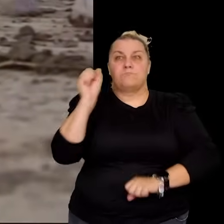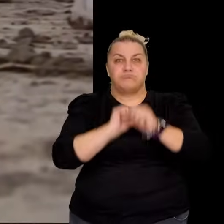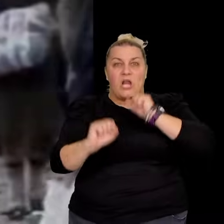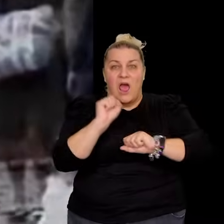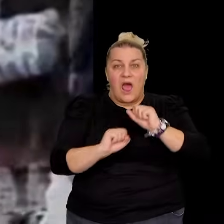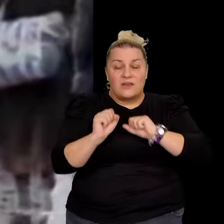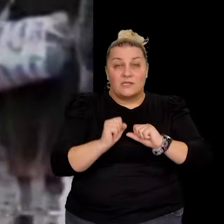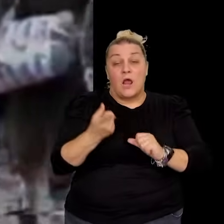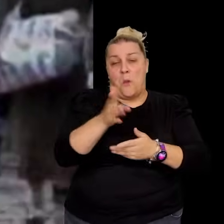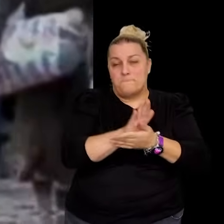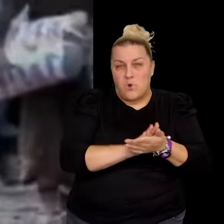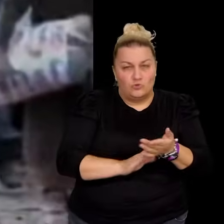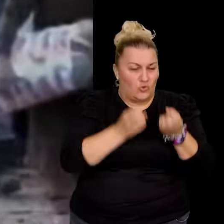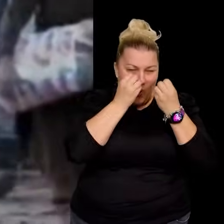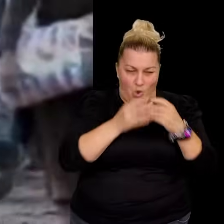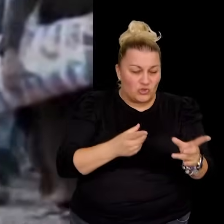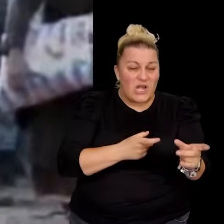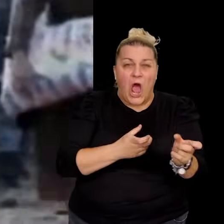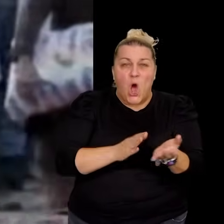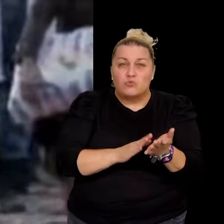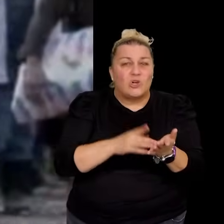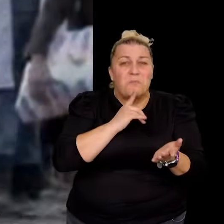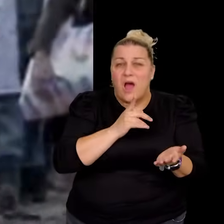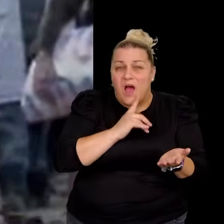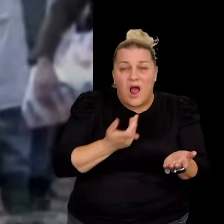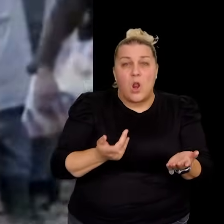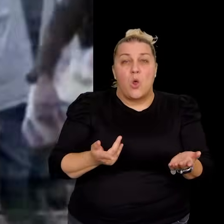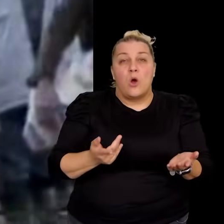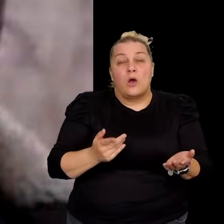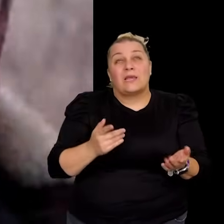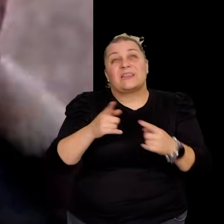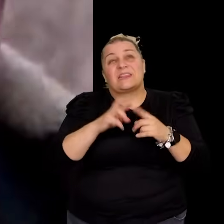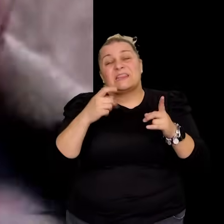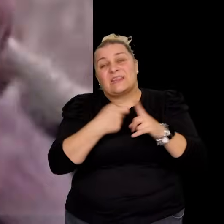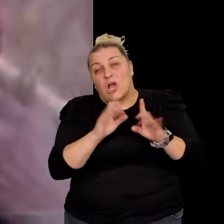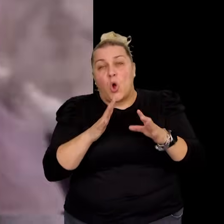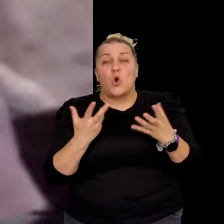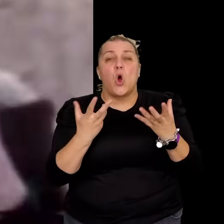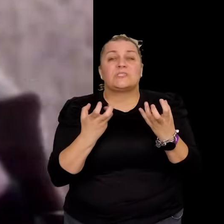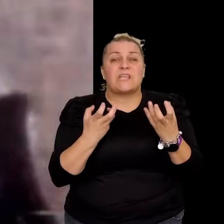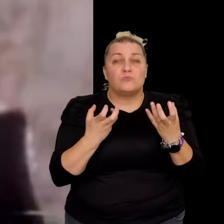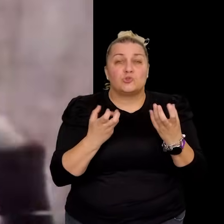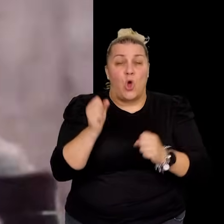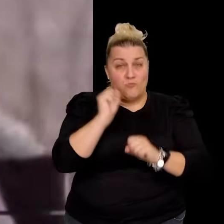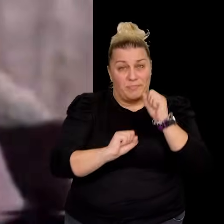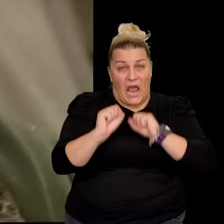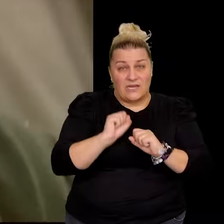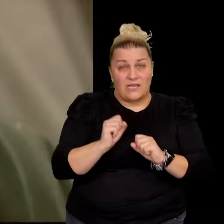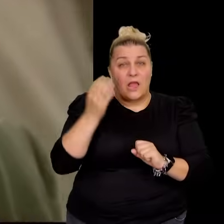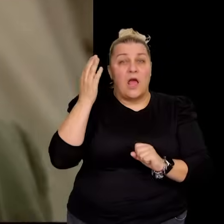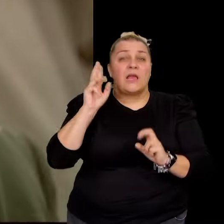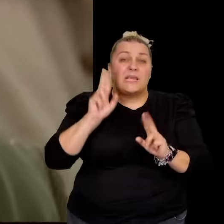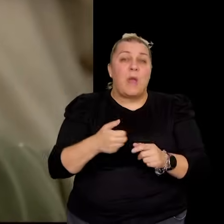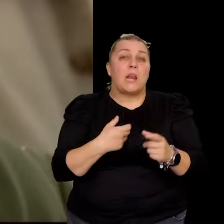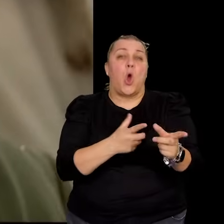početku slabo, gotovo nikako naoružani, tek sa nekih sramežljivih 800-tinjak hrvatskih branitelja bilo je